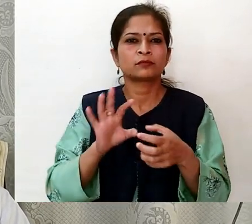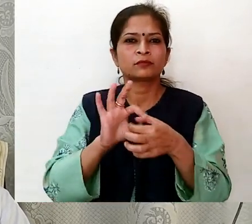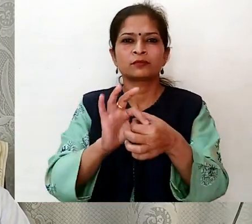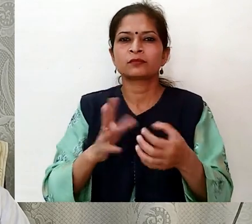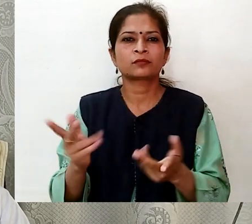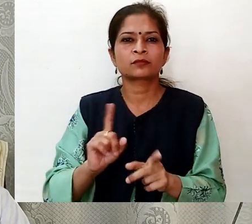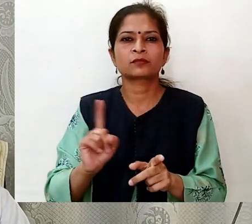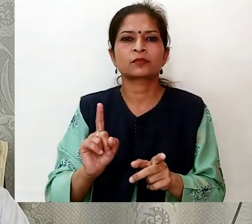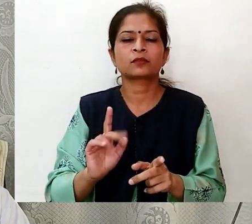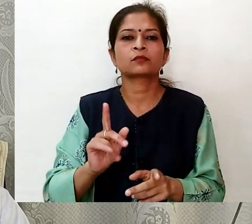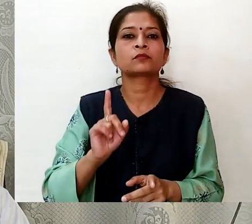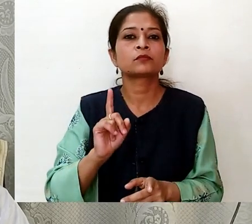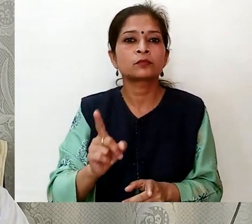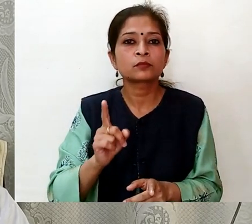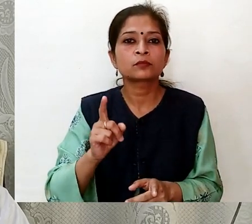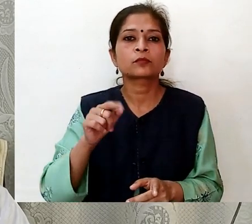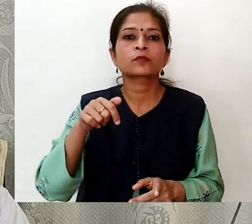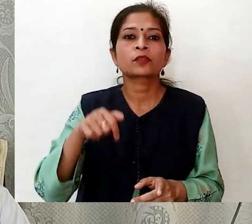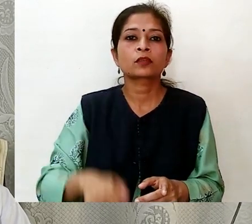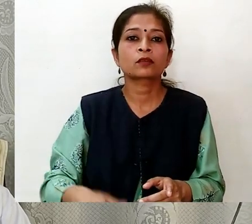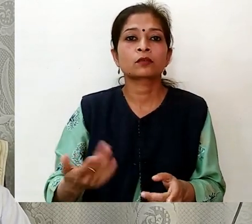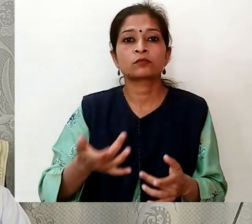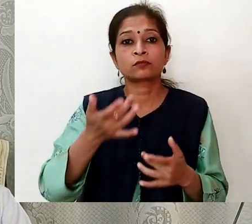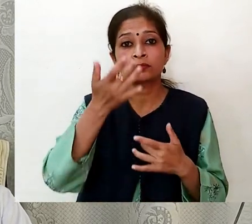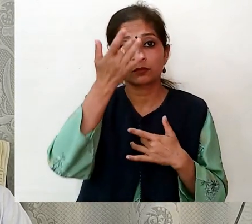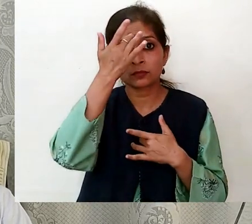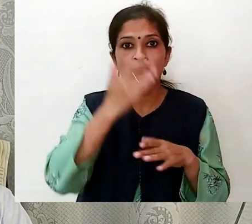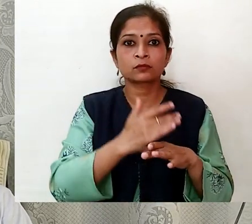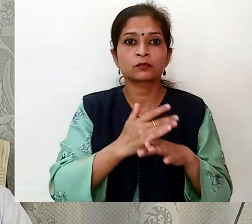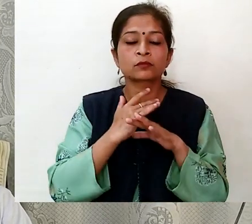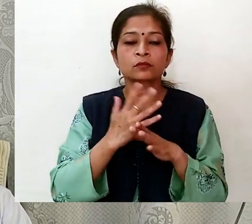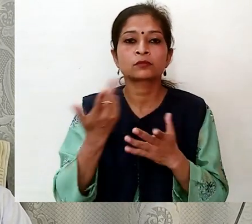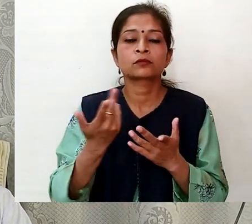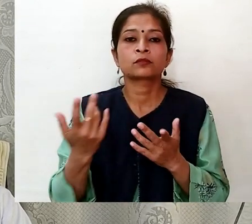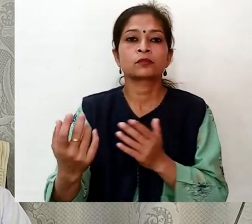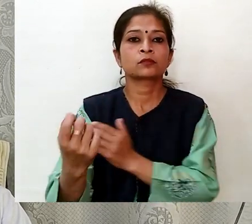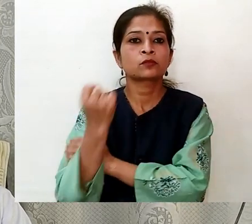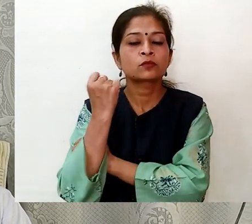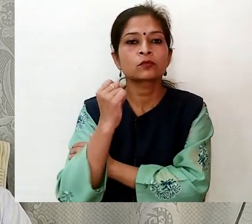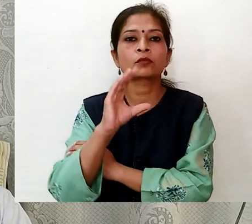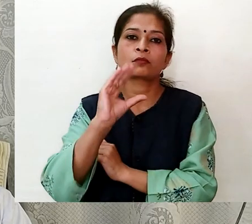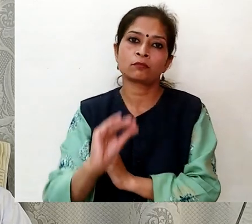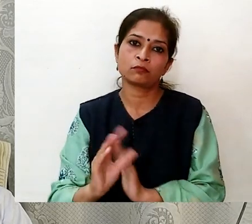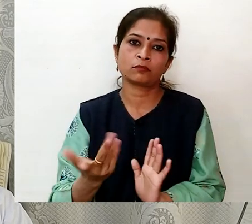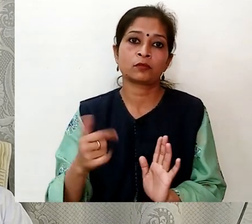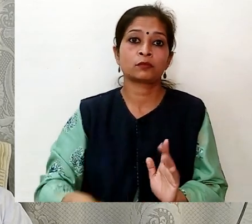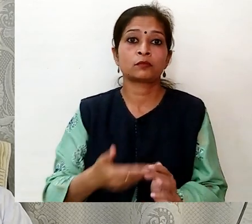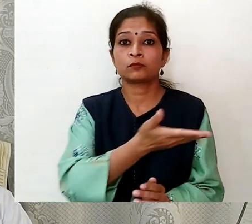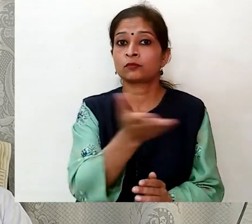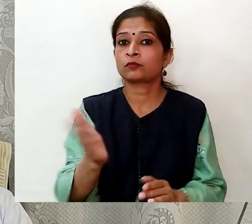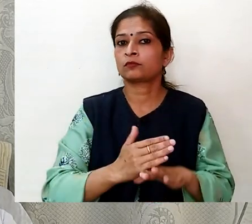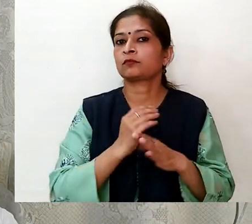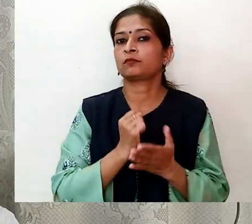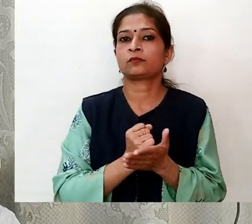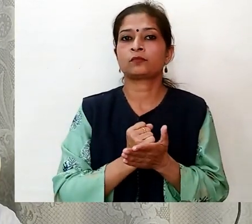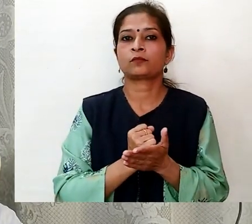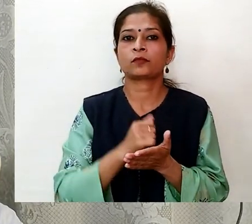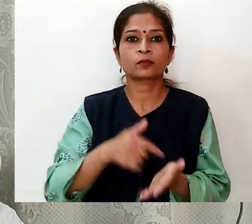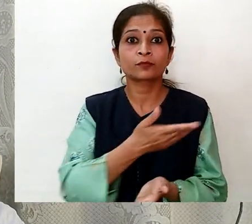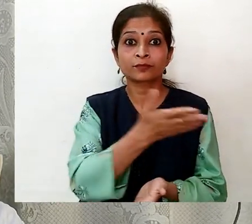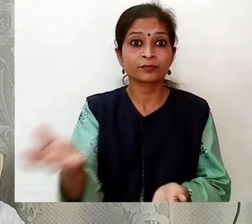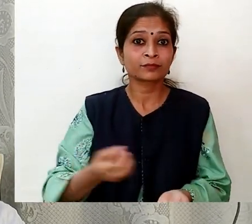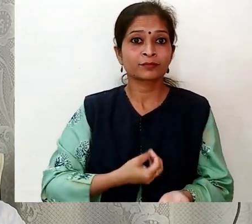कोरोना संक्रमण से कोई डायरेक्ट रिलेशनशिप नहीं है, पर ये हमारी रोग से लड़ने की क्षमता को कम करेंगे, इसलिए इनसे हम बचना चाहेंगे। आपको